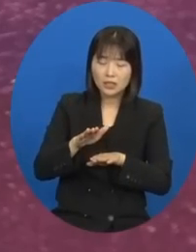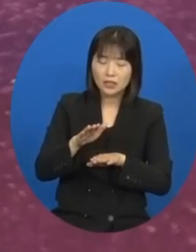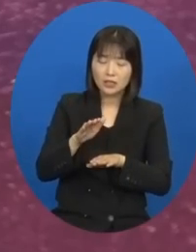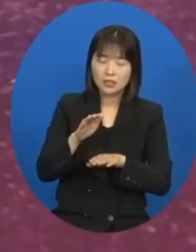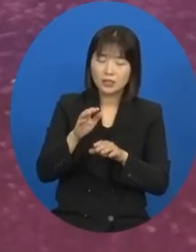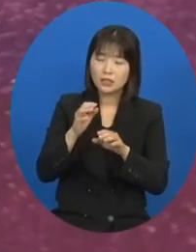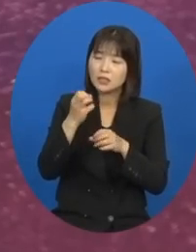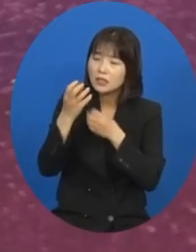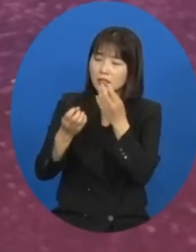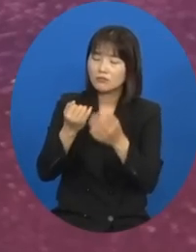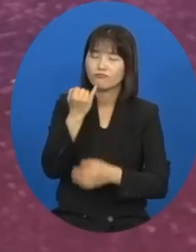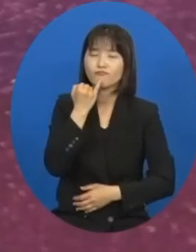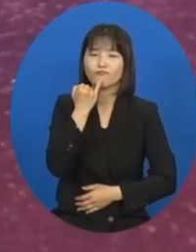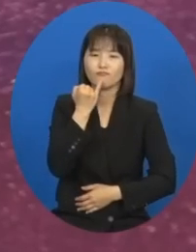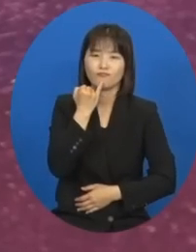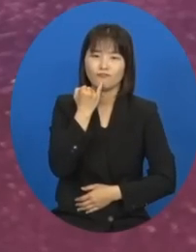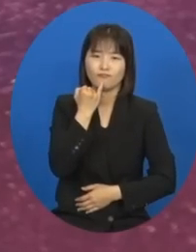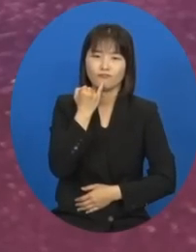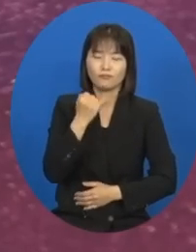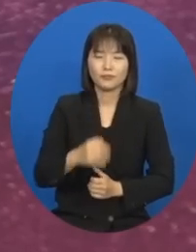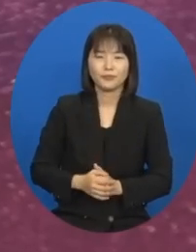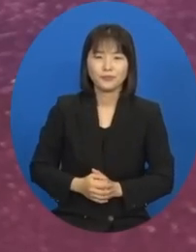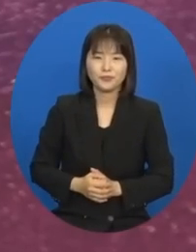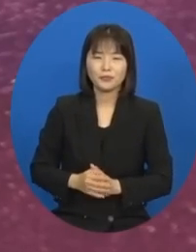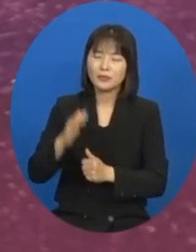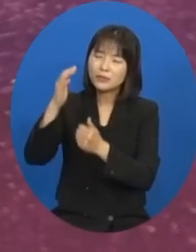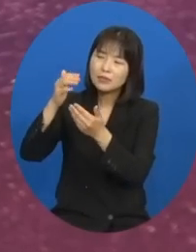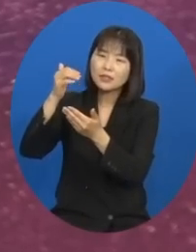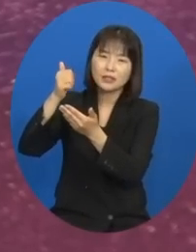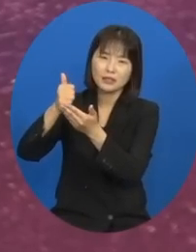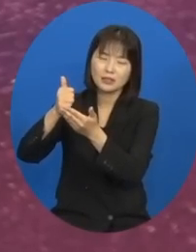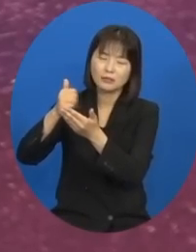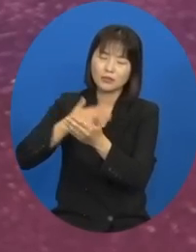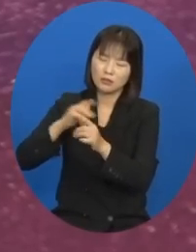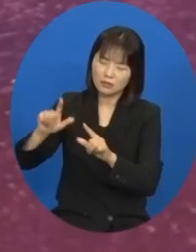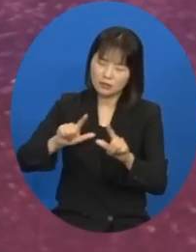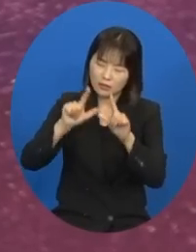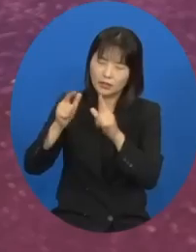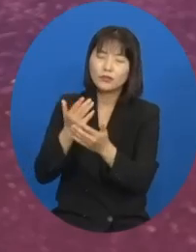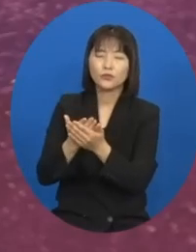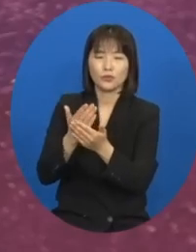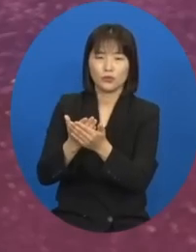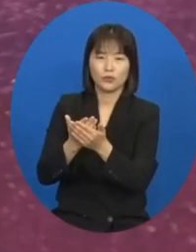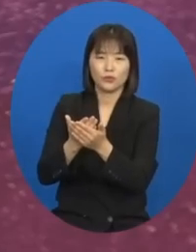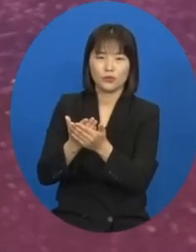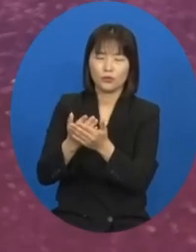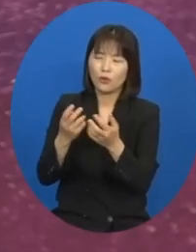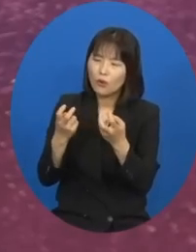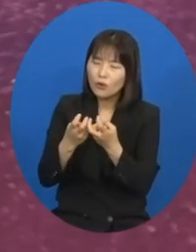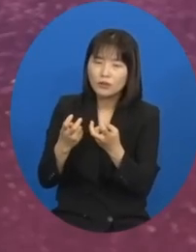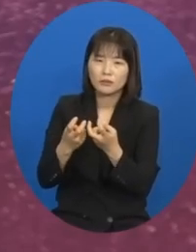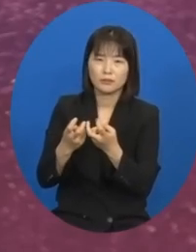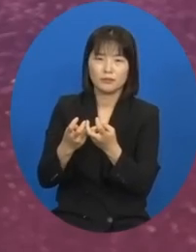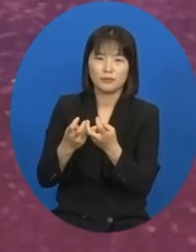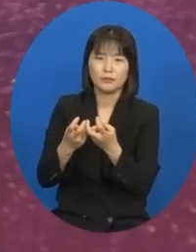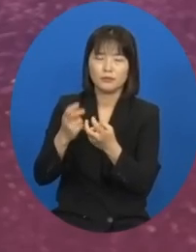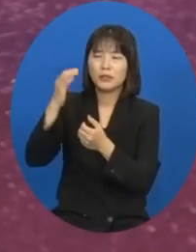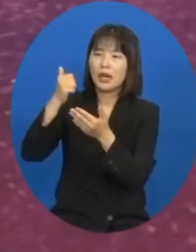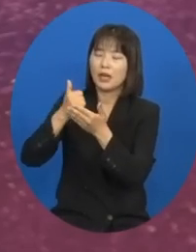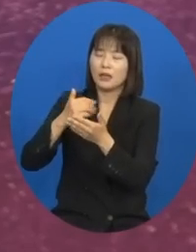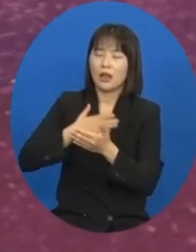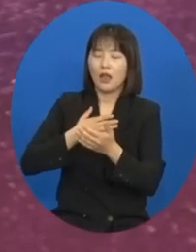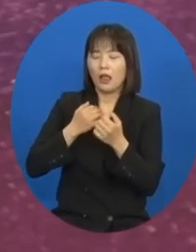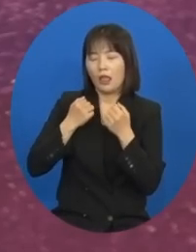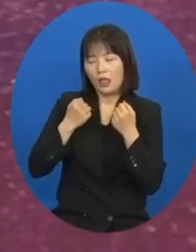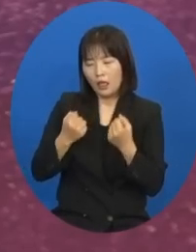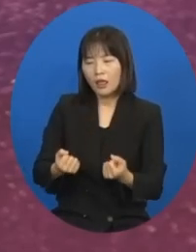정직한 기도하실 수 있어요 하나님 살려주세요 하나님이 어떻게 합니까 하나님이 힘이 없어요